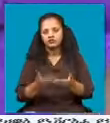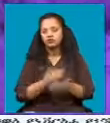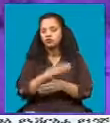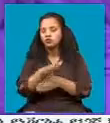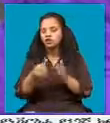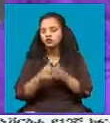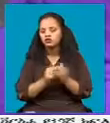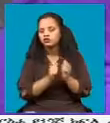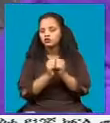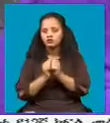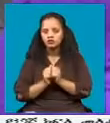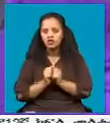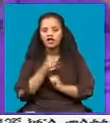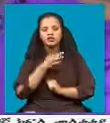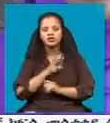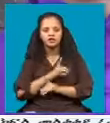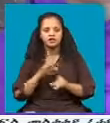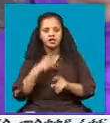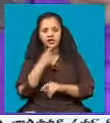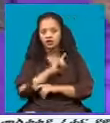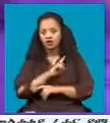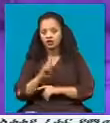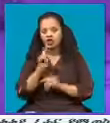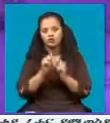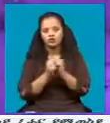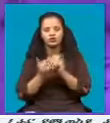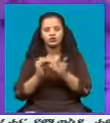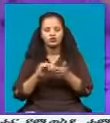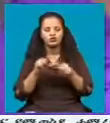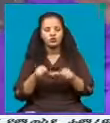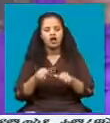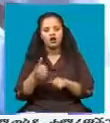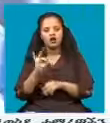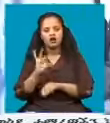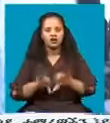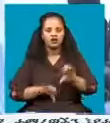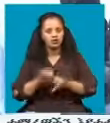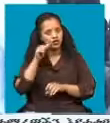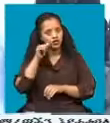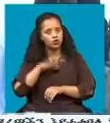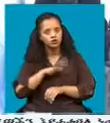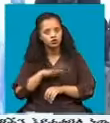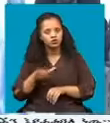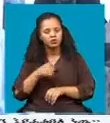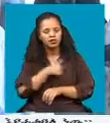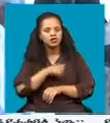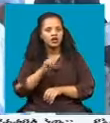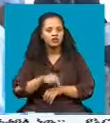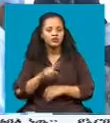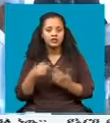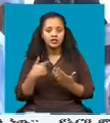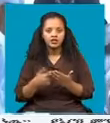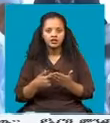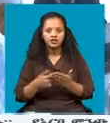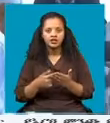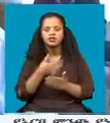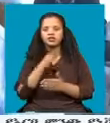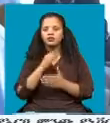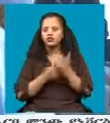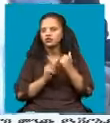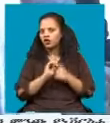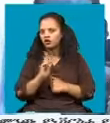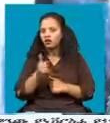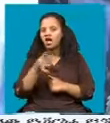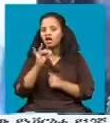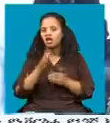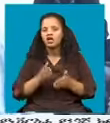ሁላችን በአንድ እስላም ክርስቲያን ሳንል አንድ ላይ የምንቆይ አላህ ያድርገን። ለሰው ልጅ ለተባለ ማዘን አለብን። ስለዚህ ለእስላም ብቻ ሳይሆን